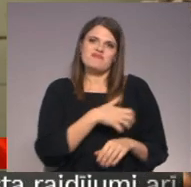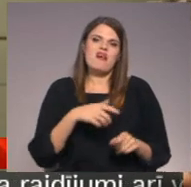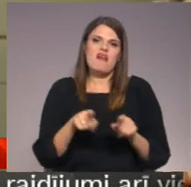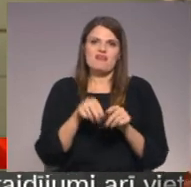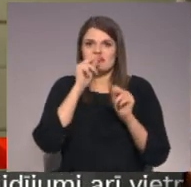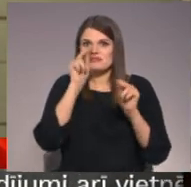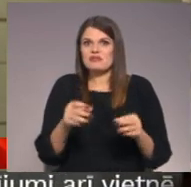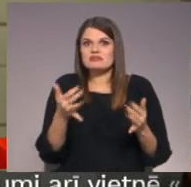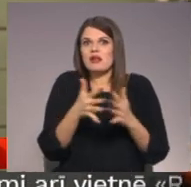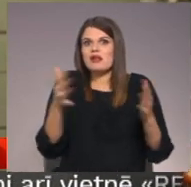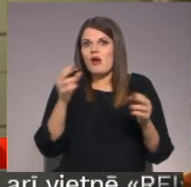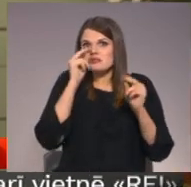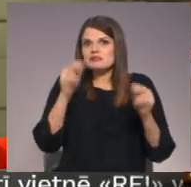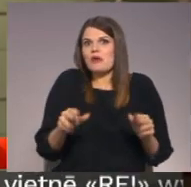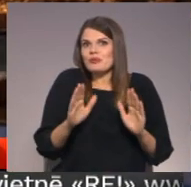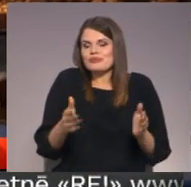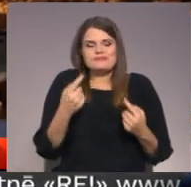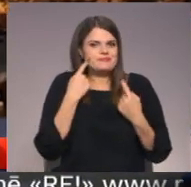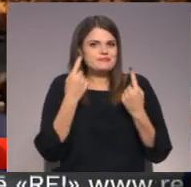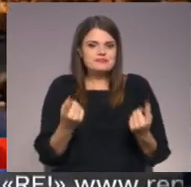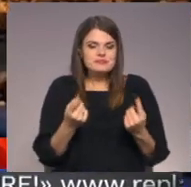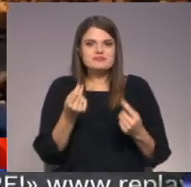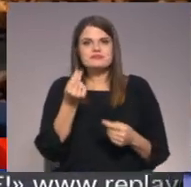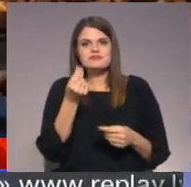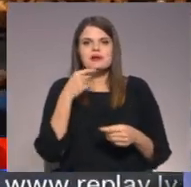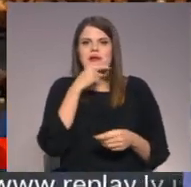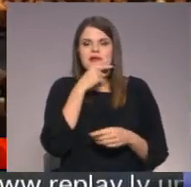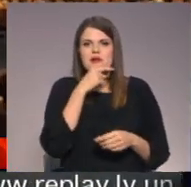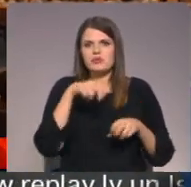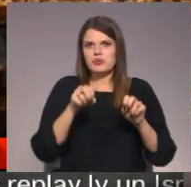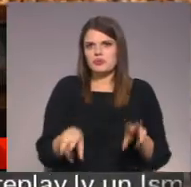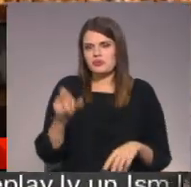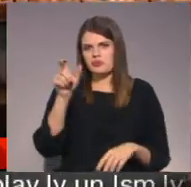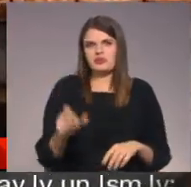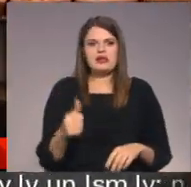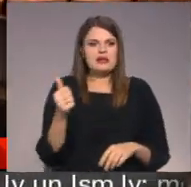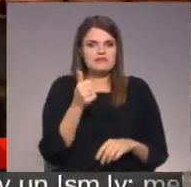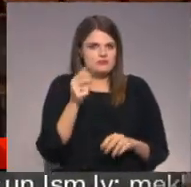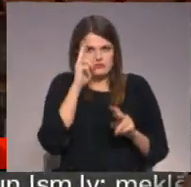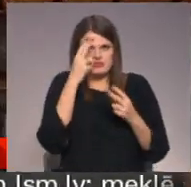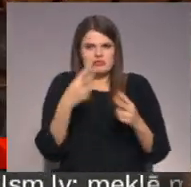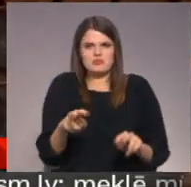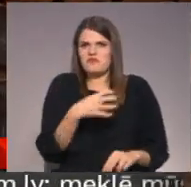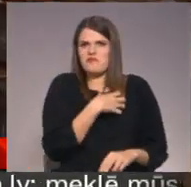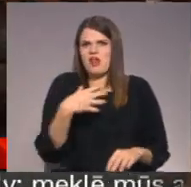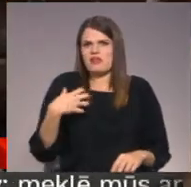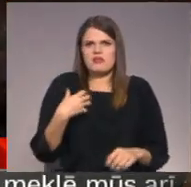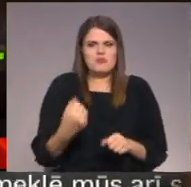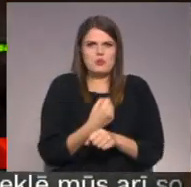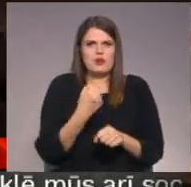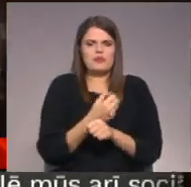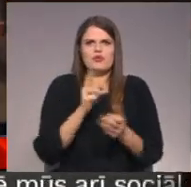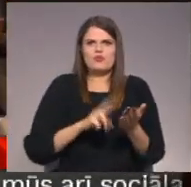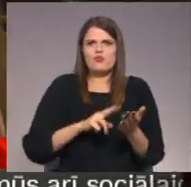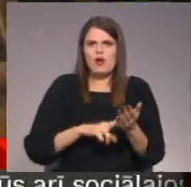cik daudz tas būs, to nevarot paredzēt. Viņam kā finanšu un ekonomikas speciālistam nesot izprotama valdības rīcība par